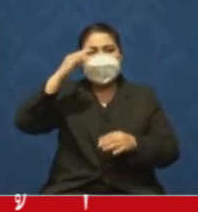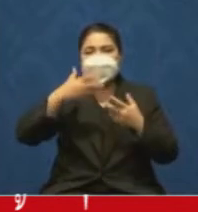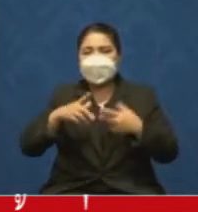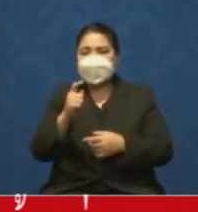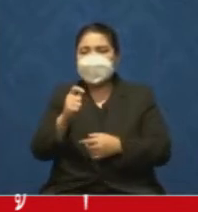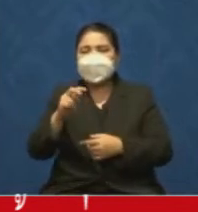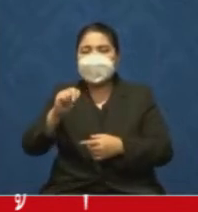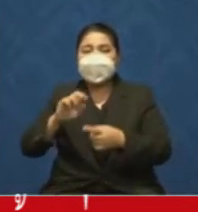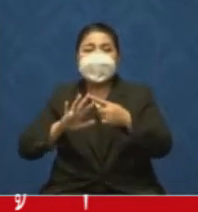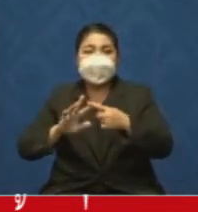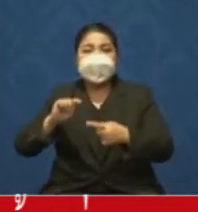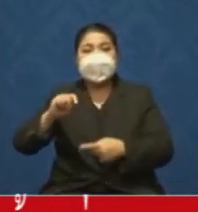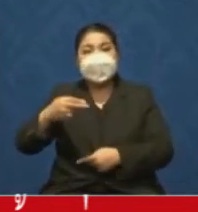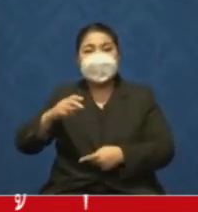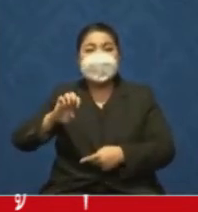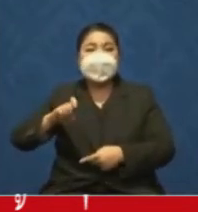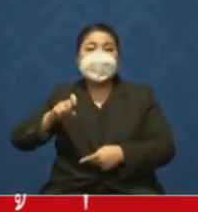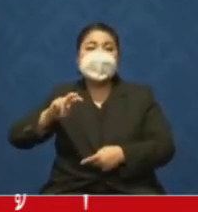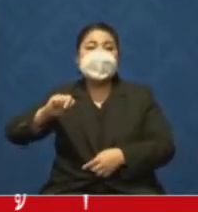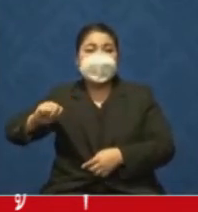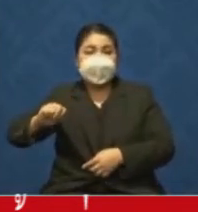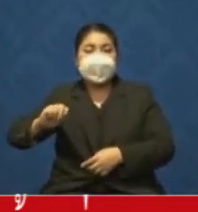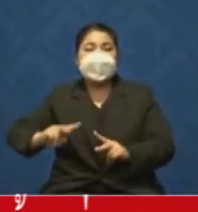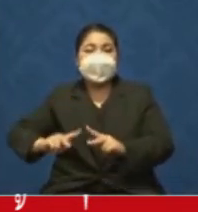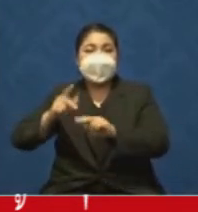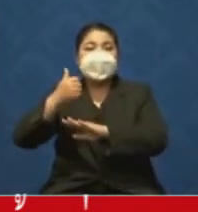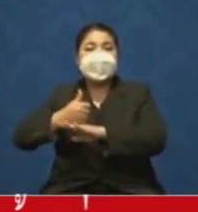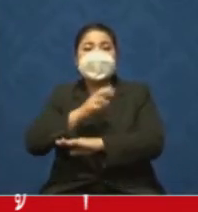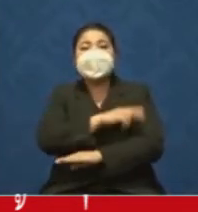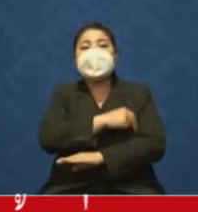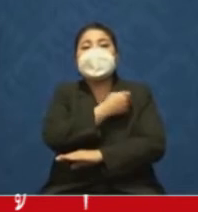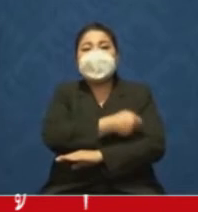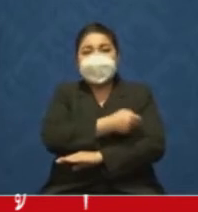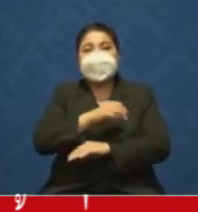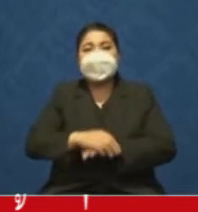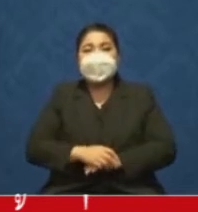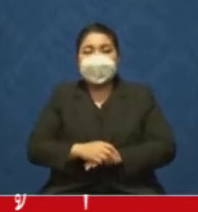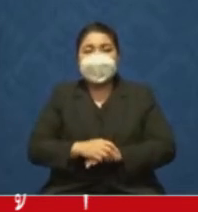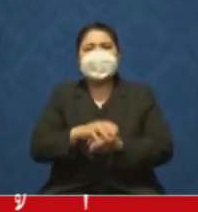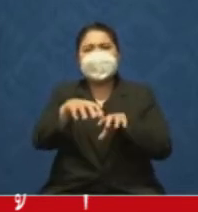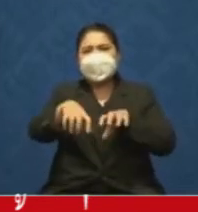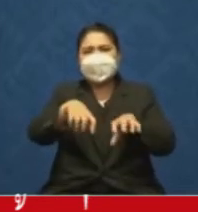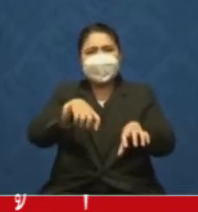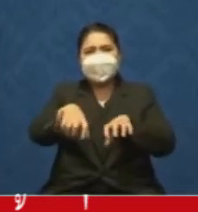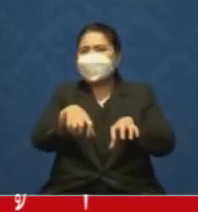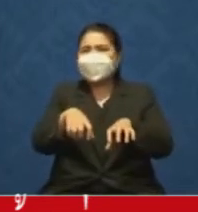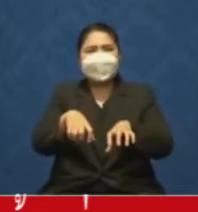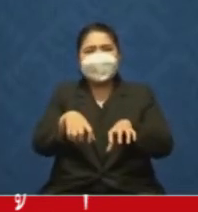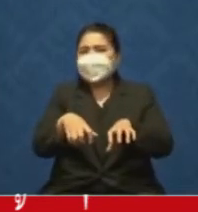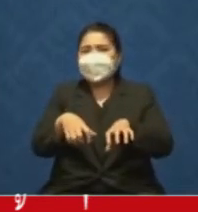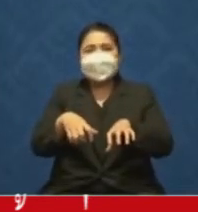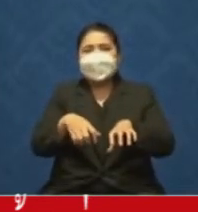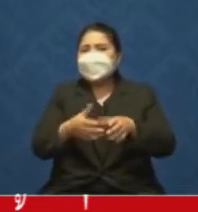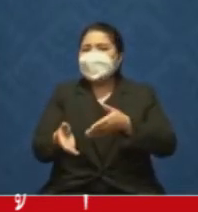อนุทินชานวลกูลรัฐมุนตรีว่าการกระทรวงสาถาสุขบริหารผิดพลาดลมเหลว